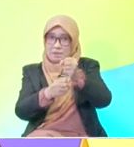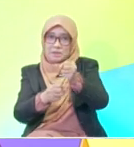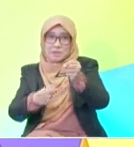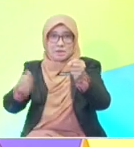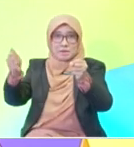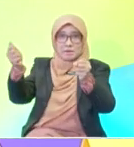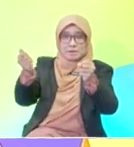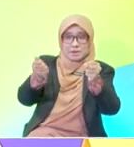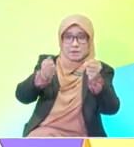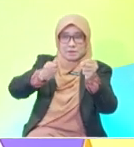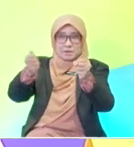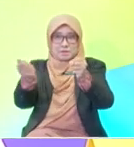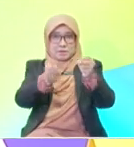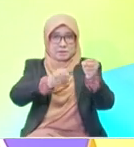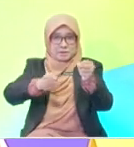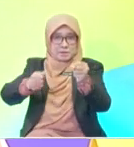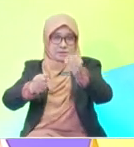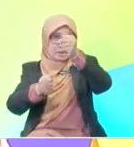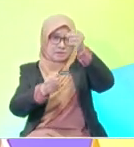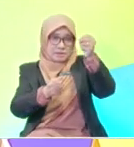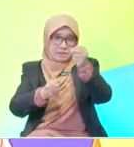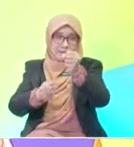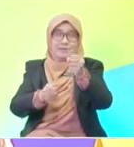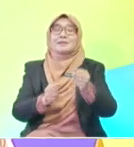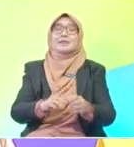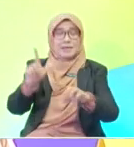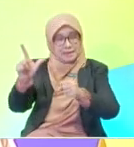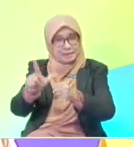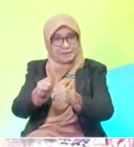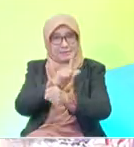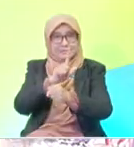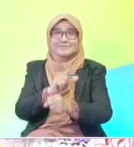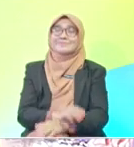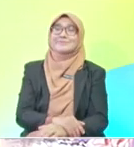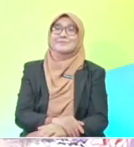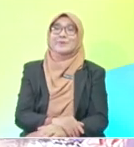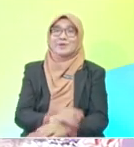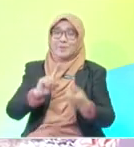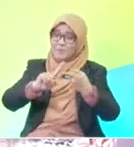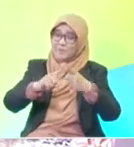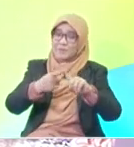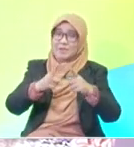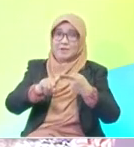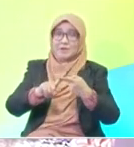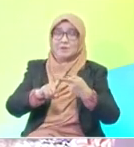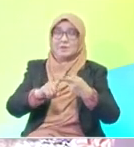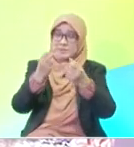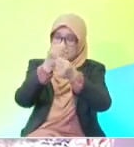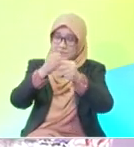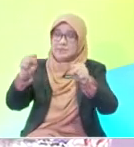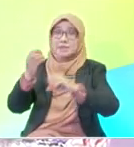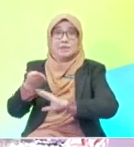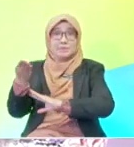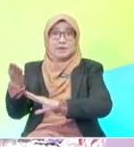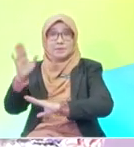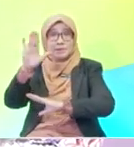Jadi melengkapi antara satu sama lain. Baiklah, kawan-kawan, kita minta sediakan bahan-bahan yang